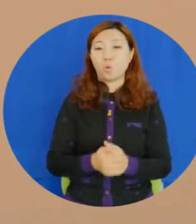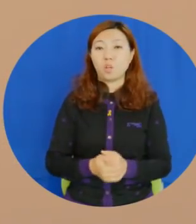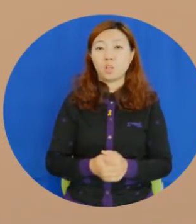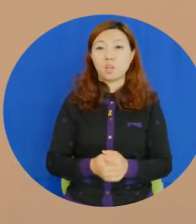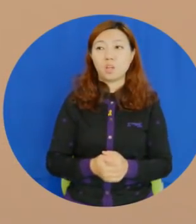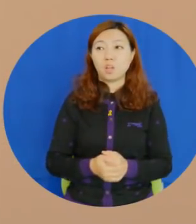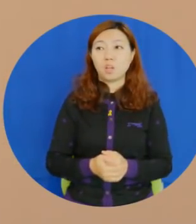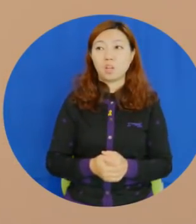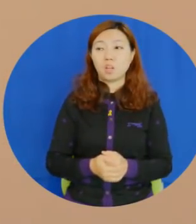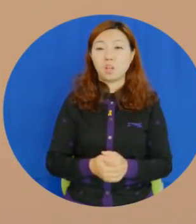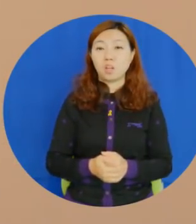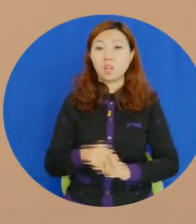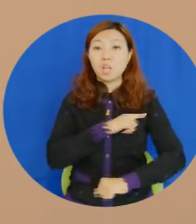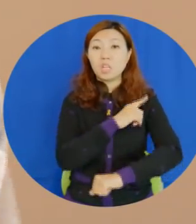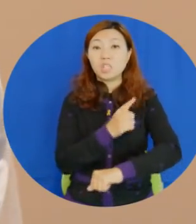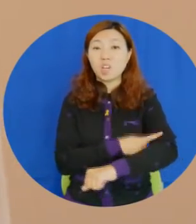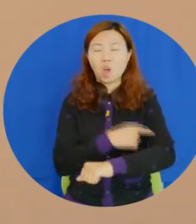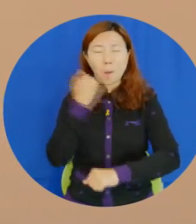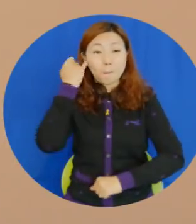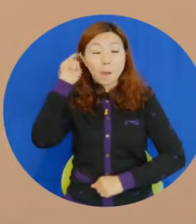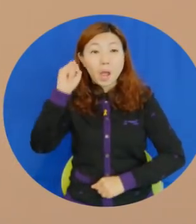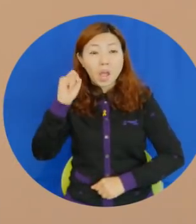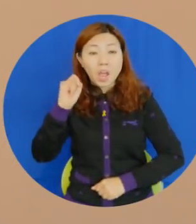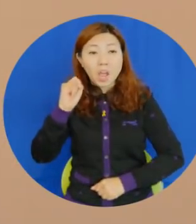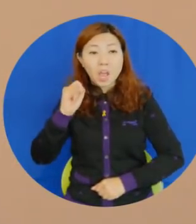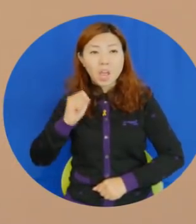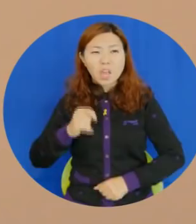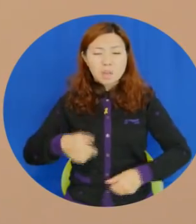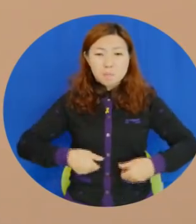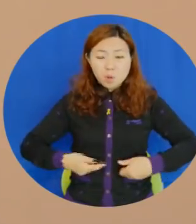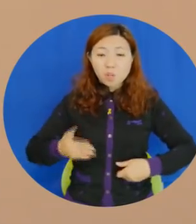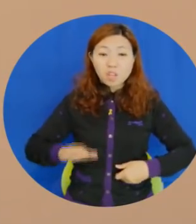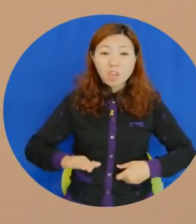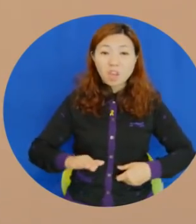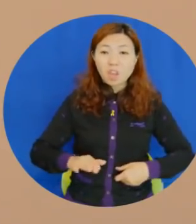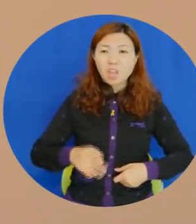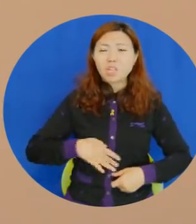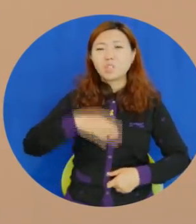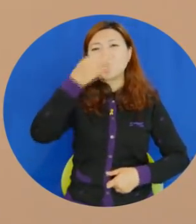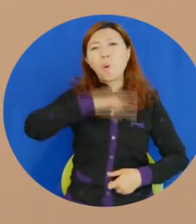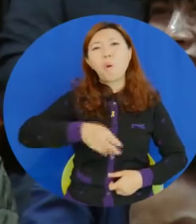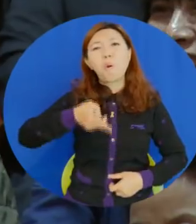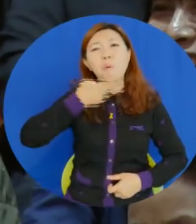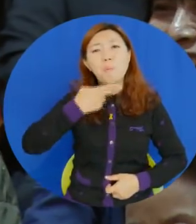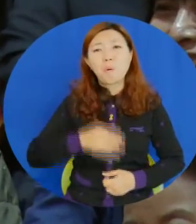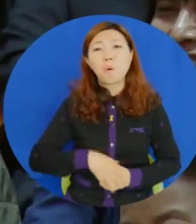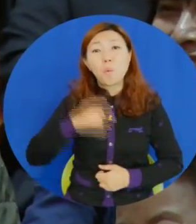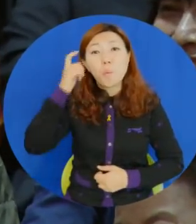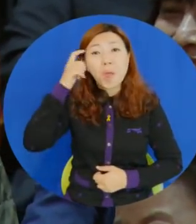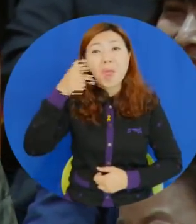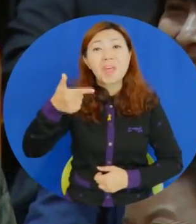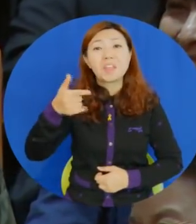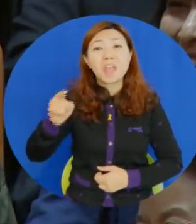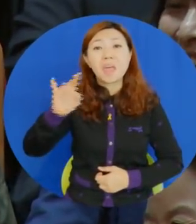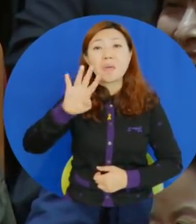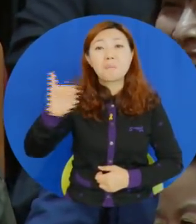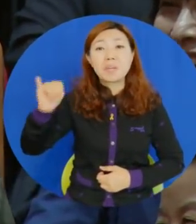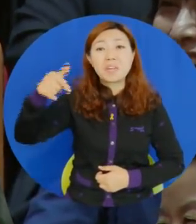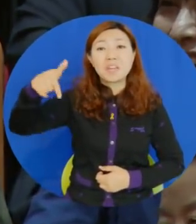이 엄청난 재능이 무용지물이 돼버렸어. 내비게이션이 나와버렸어.